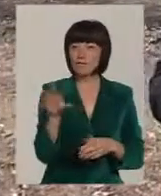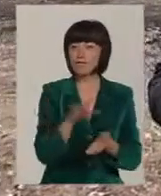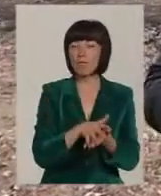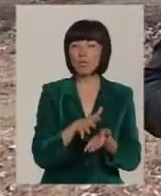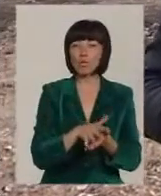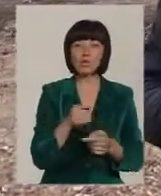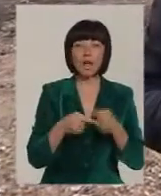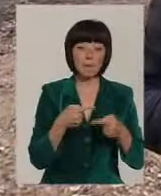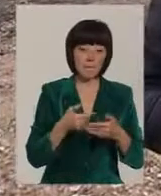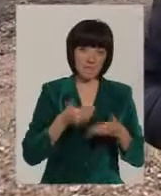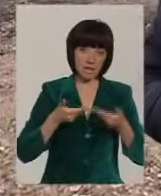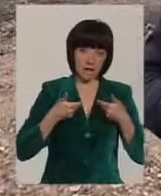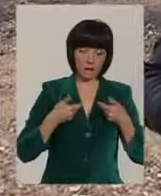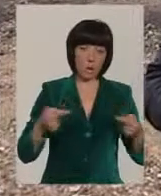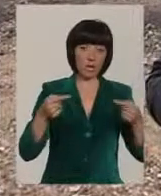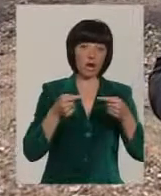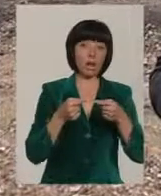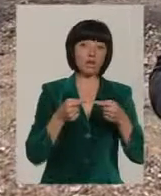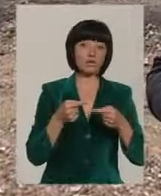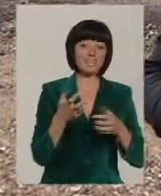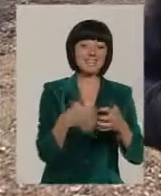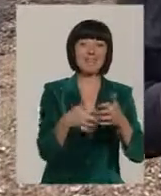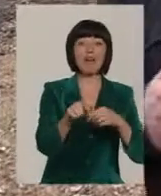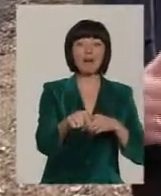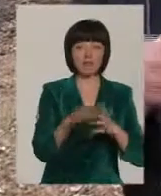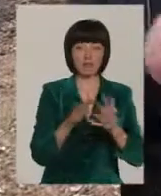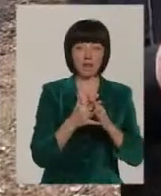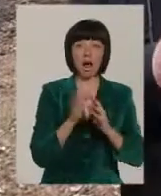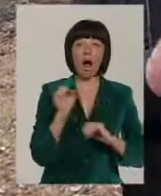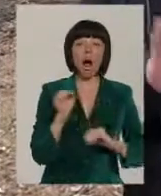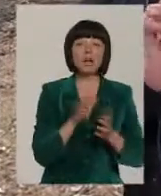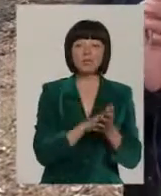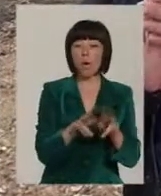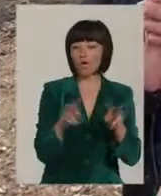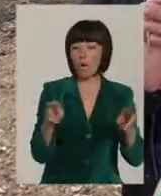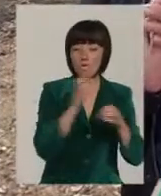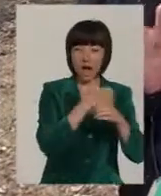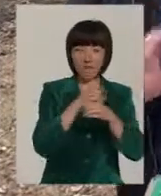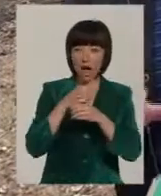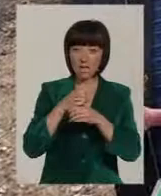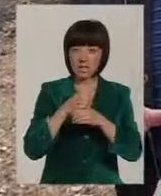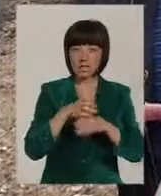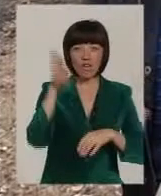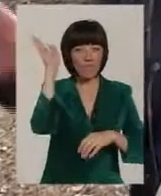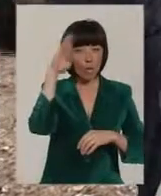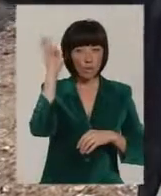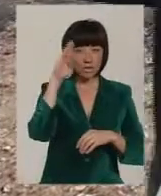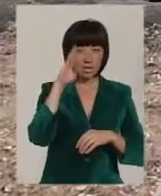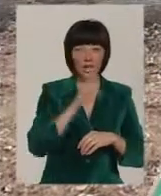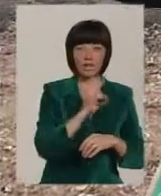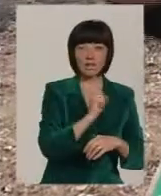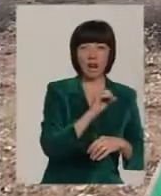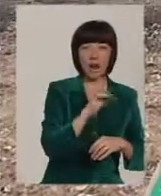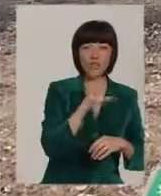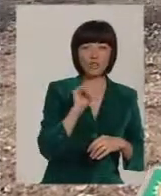йшло, якби воно йшло від нас конкретно, воно б йшло з середини села. А забруднення, однакові аналізи води йшли від самих Наркевич до